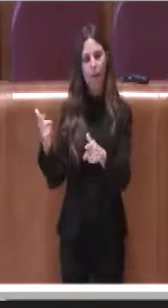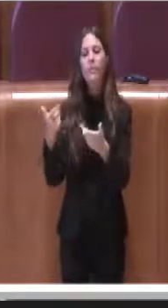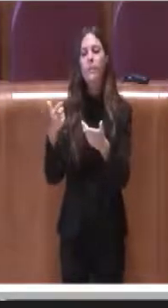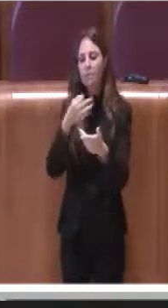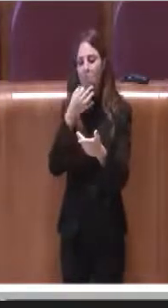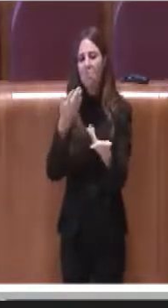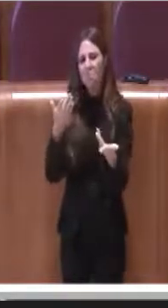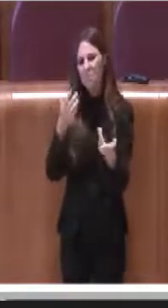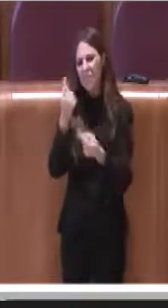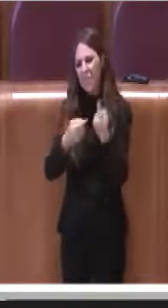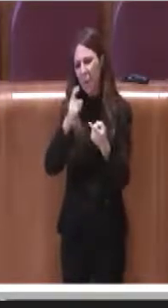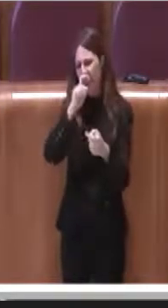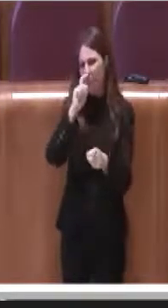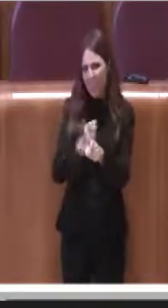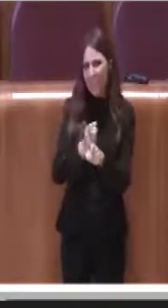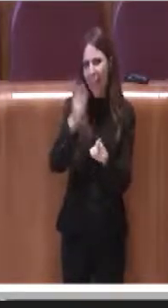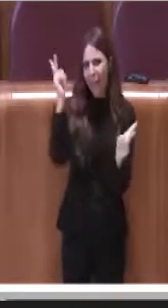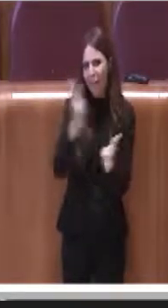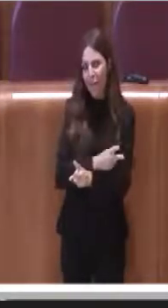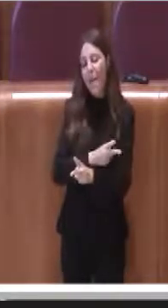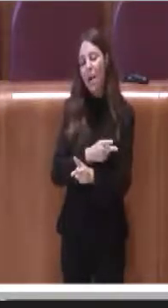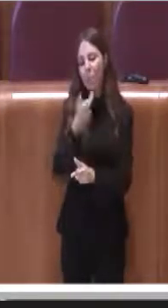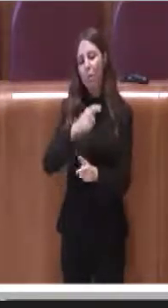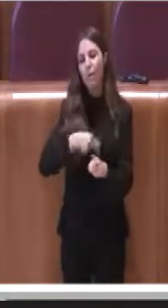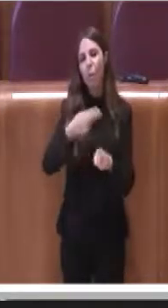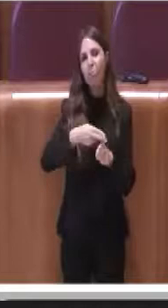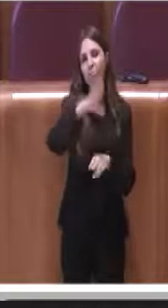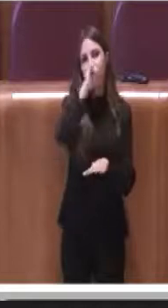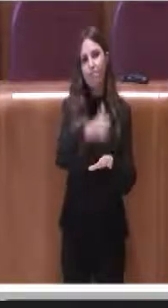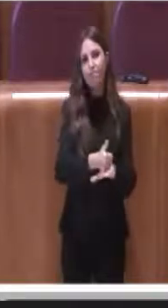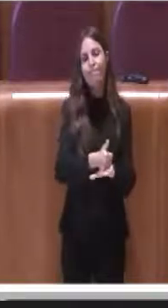un po' strana, visto che Roma Capitale ha subito veramente